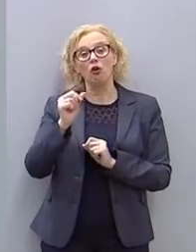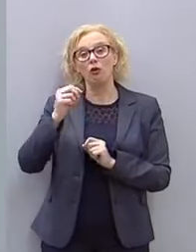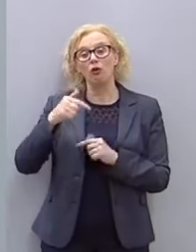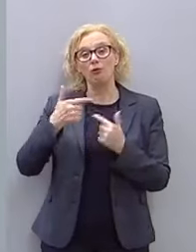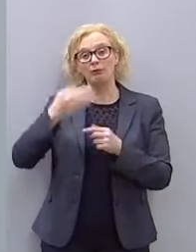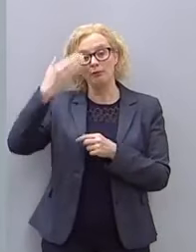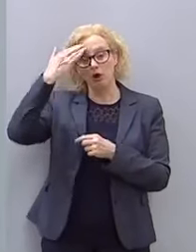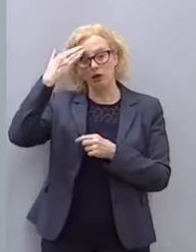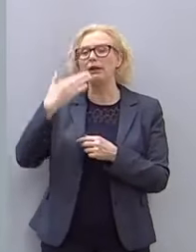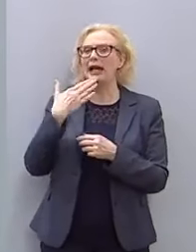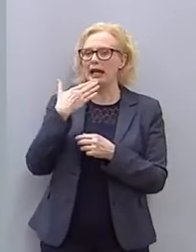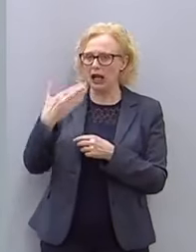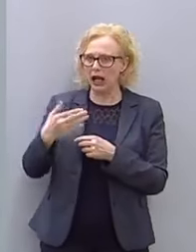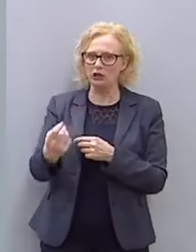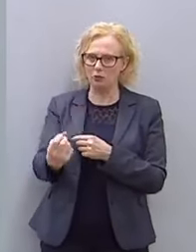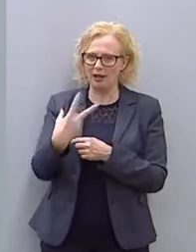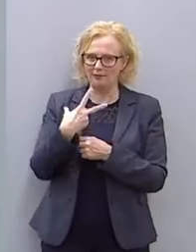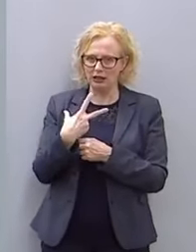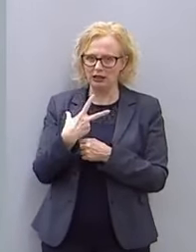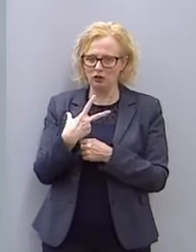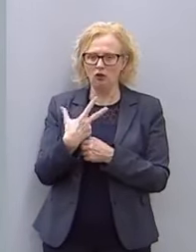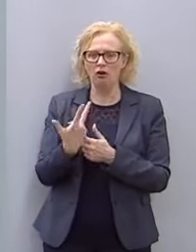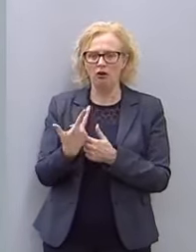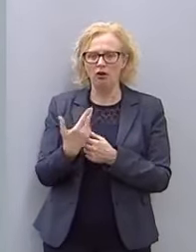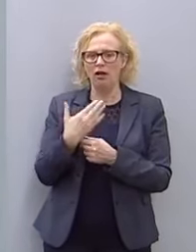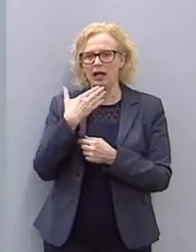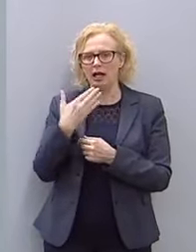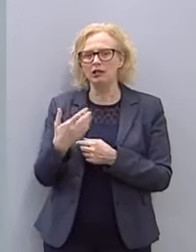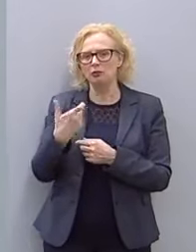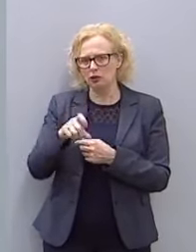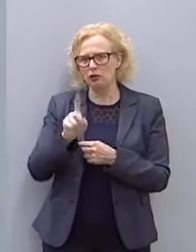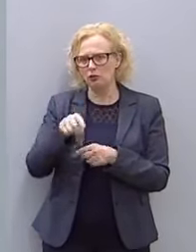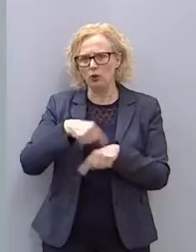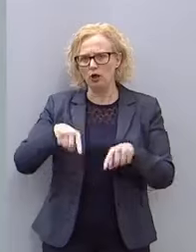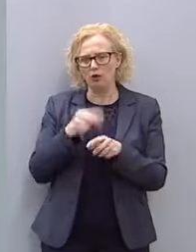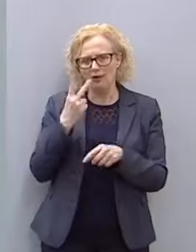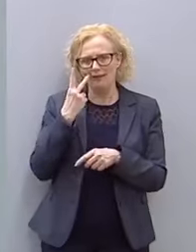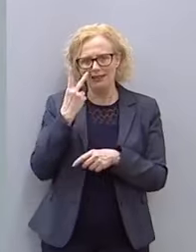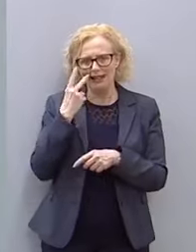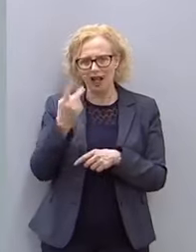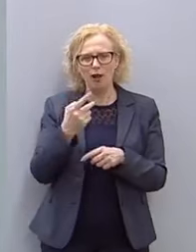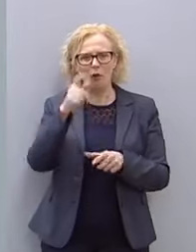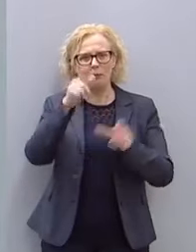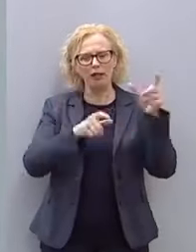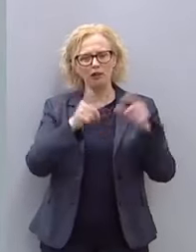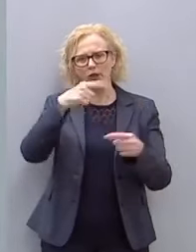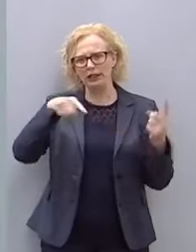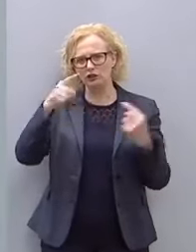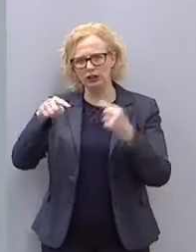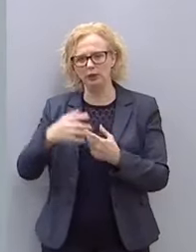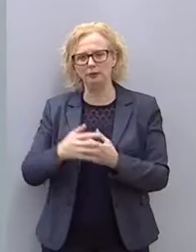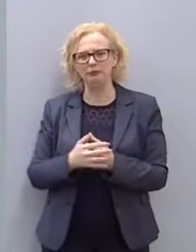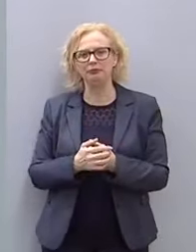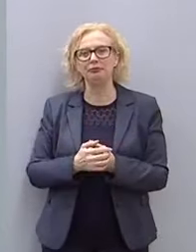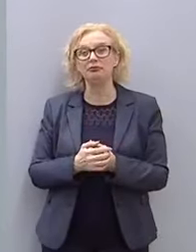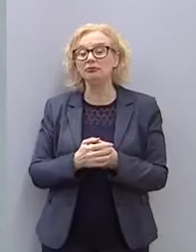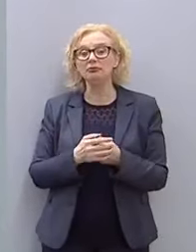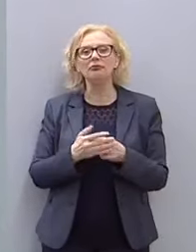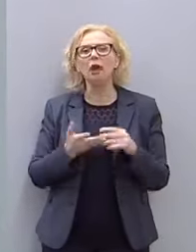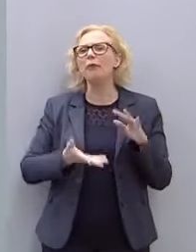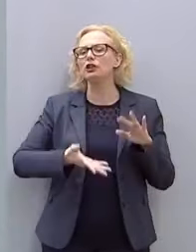ringrazio che ci fa queste segnalazioni perché bene o male vediamo anche noi in giro quello quello che accade la stragrande